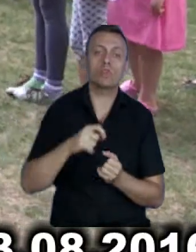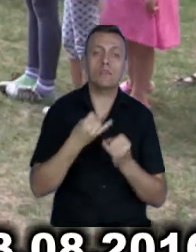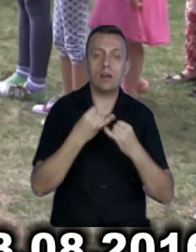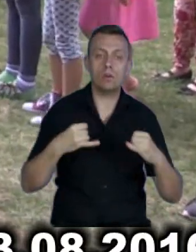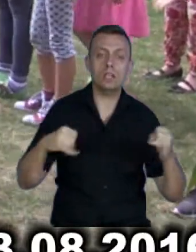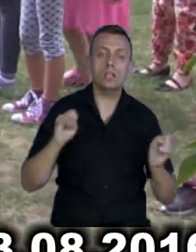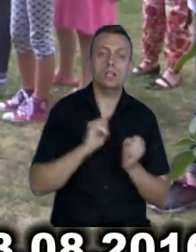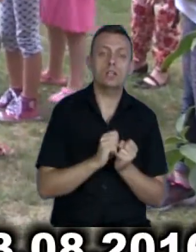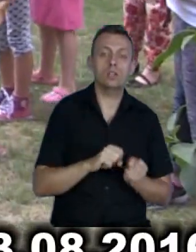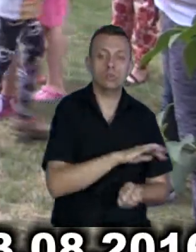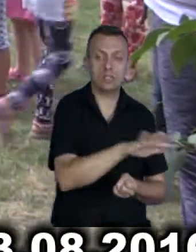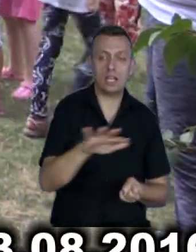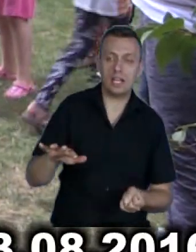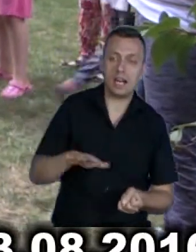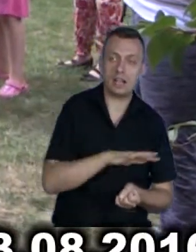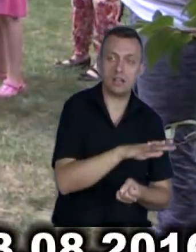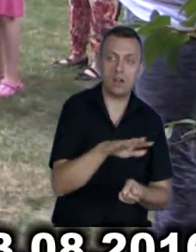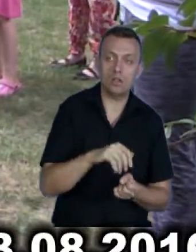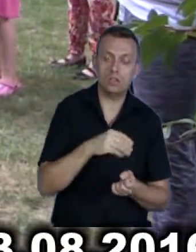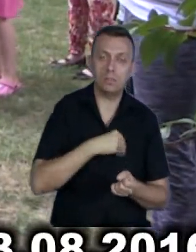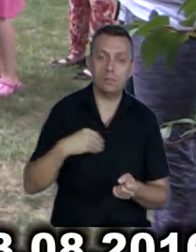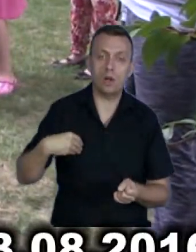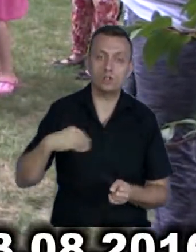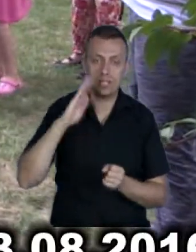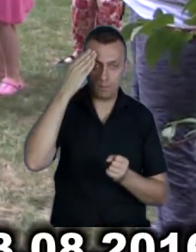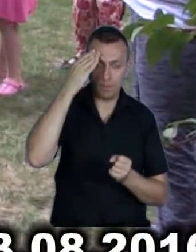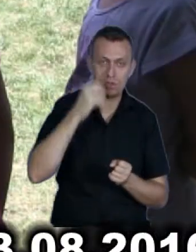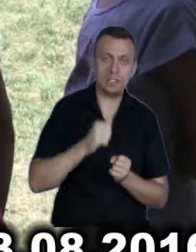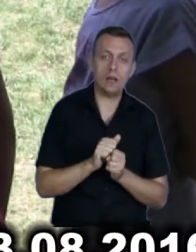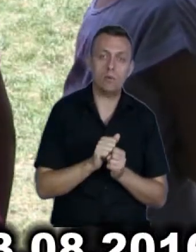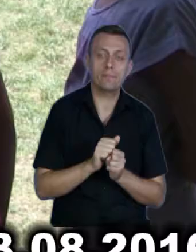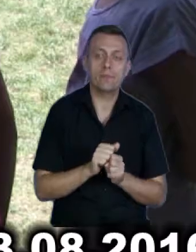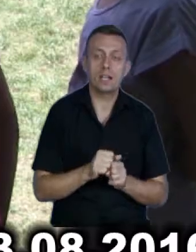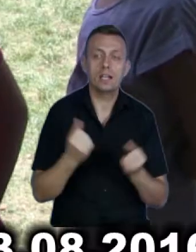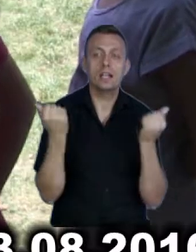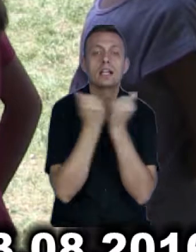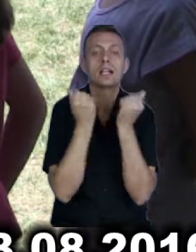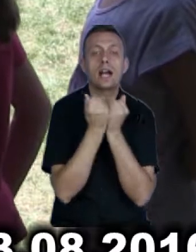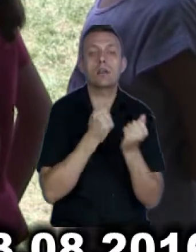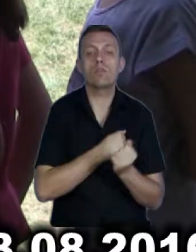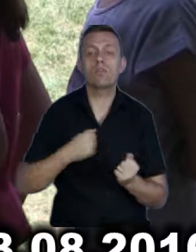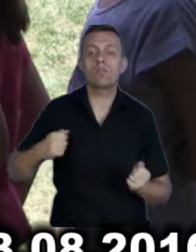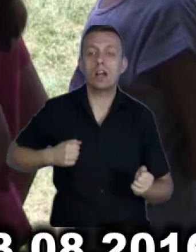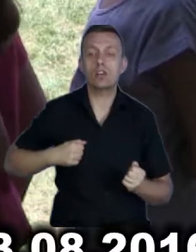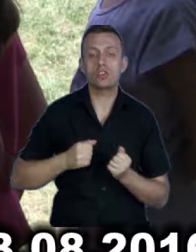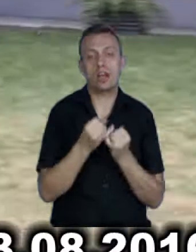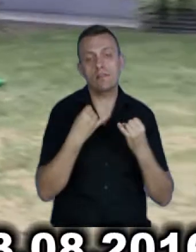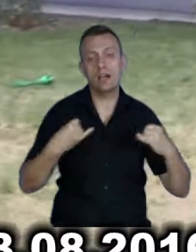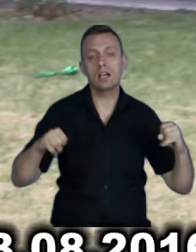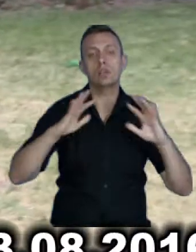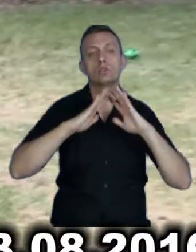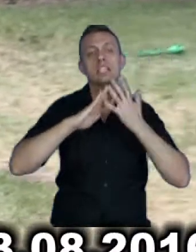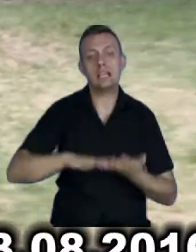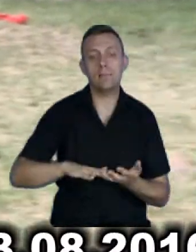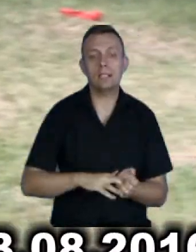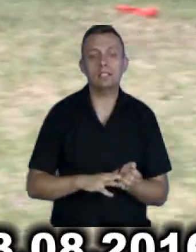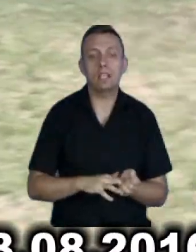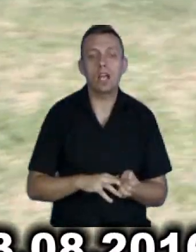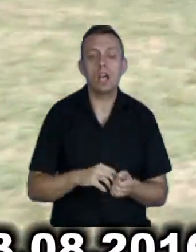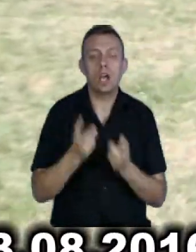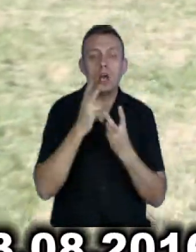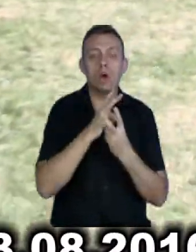godzin oczywiście były zabawy integracyjne, ponieważ dzieci, z którymi mamy przyjemność się spotykać, no,